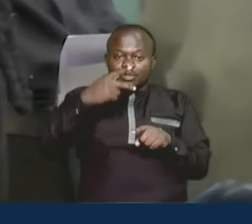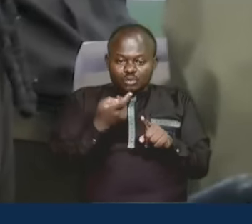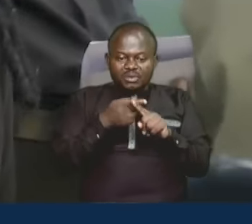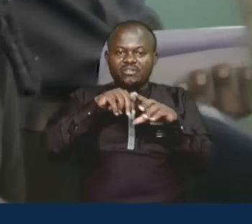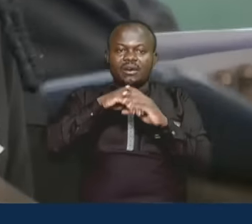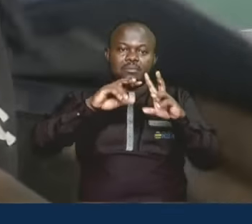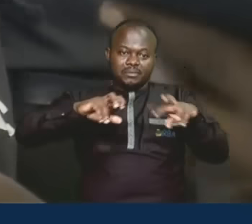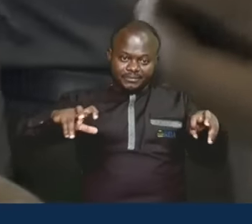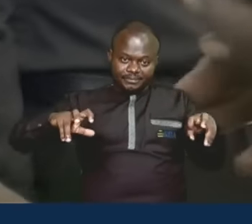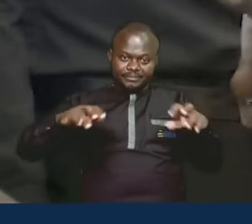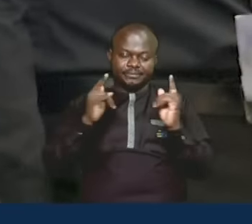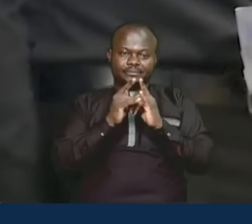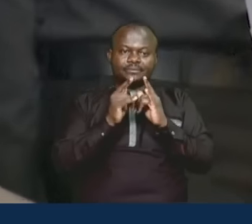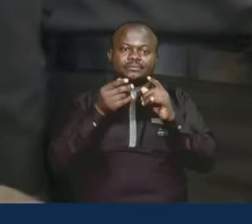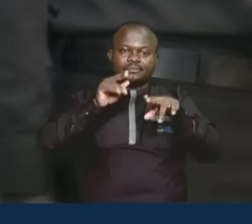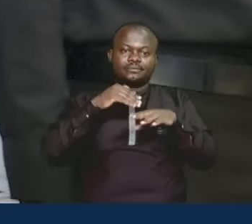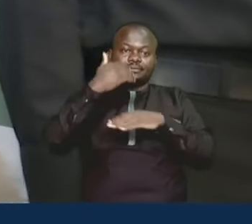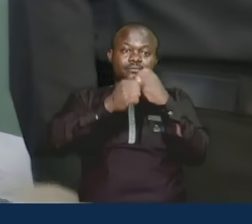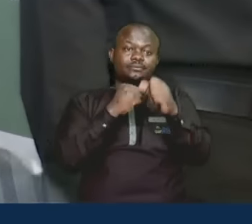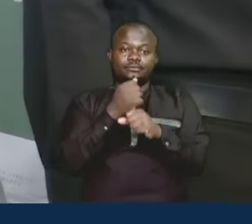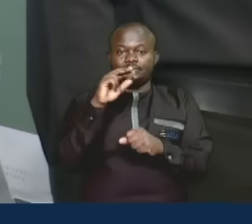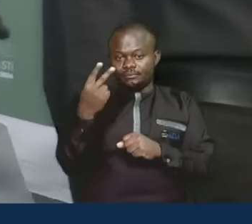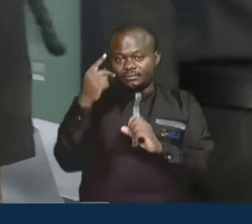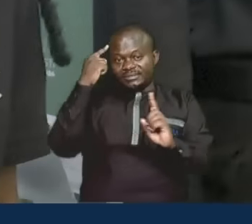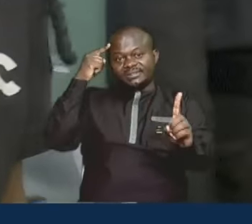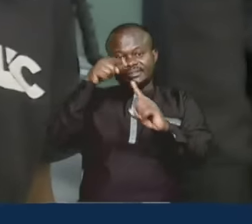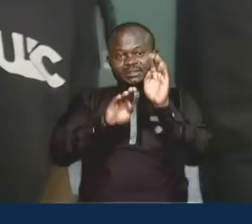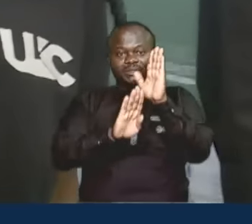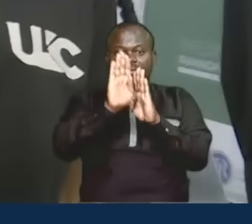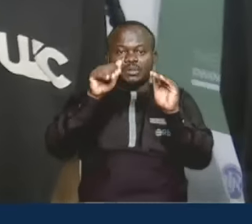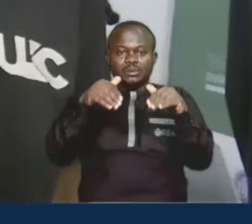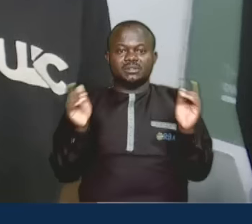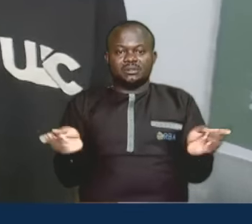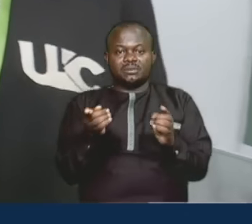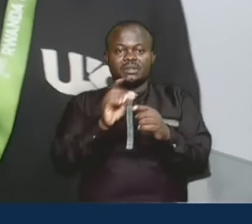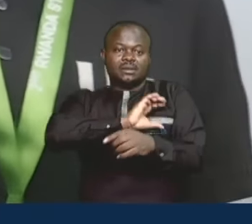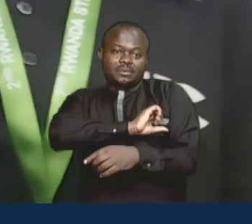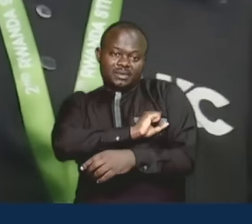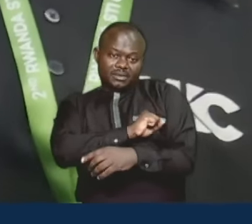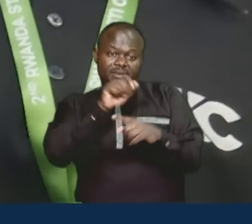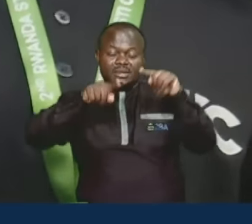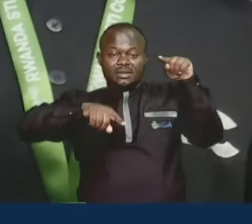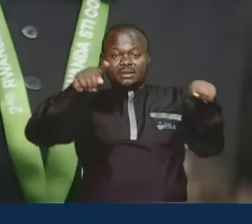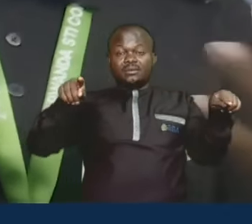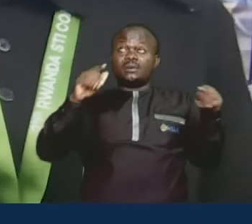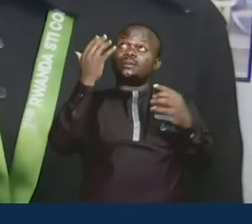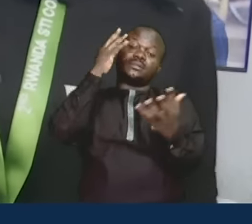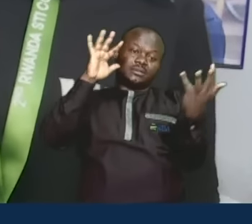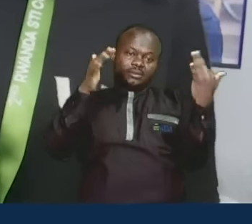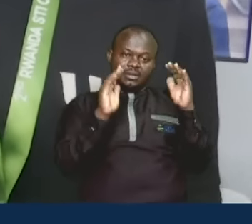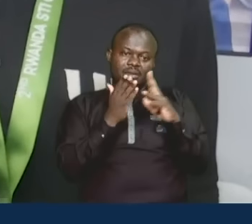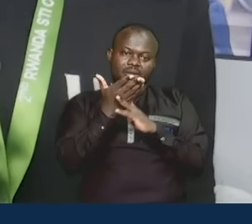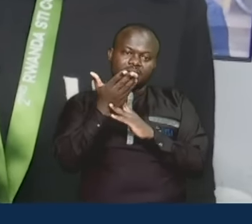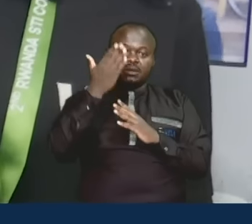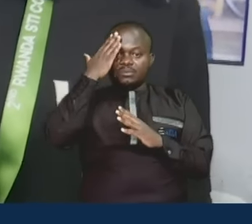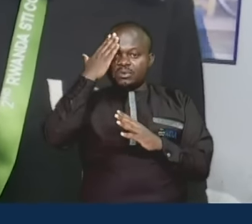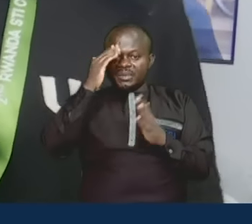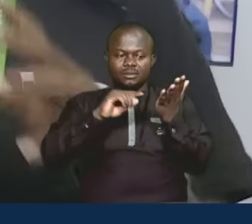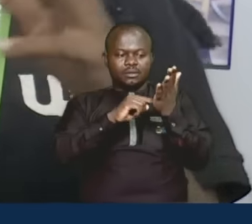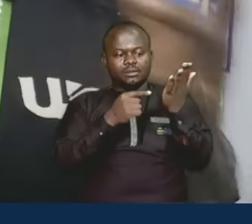bushakashatsi n'inama ibaburi inyuma y'imyaka ibiri ikaba igamije guteza imbere ubuhinzi n'ubworozi bwihanganira ihindagurika ry'ikirere binyuze mu bumenyi